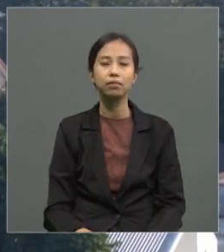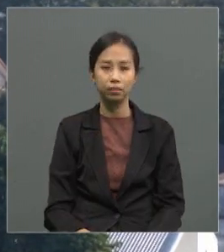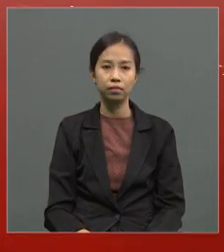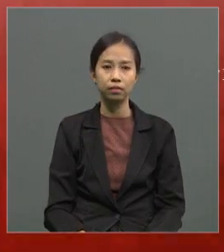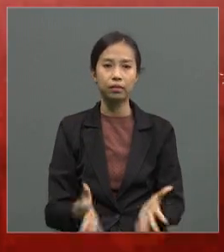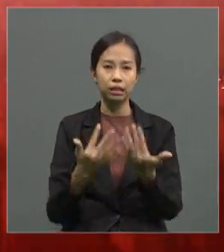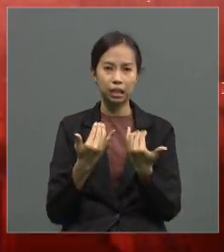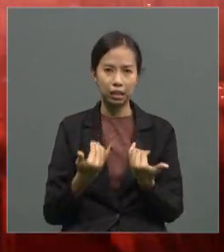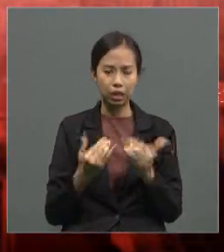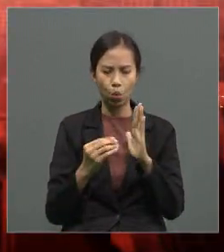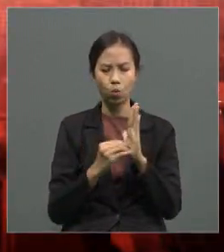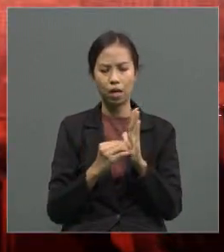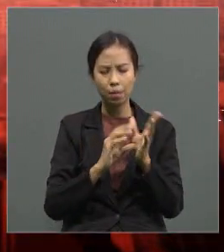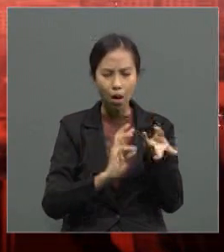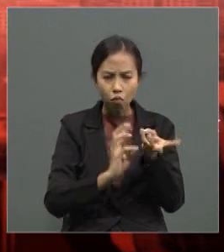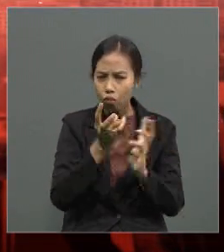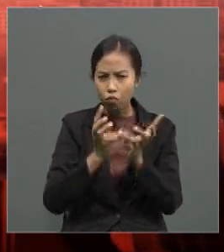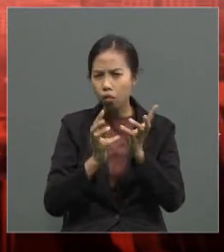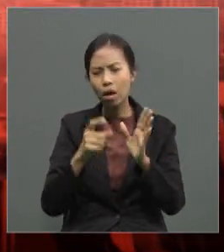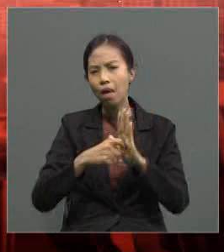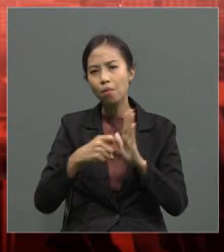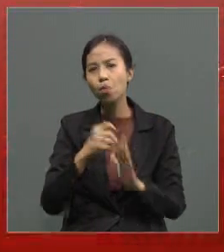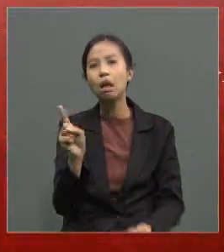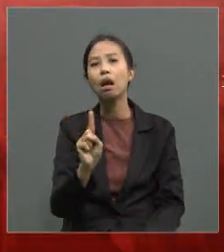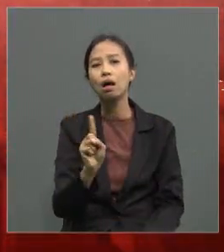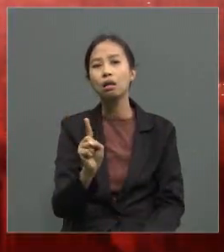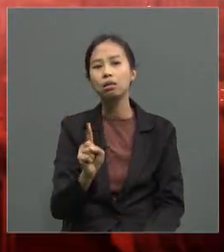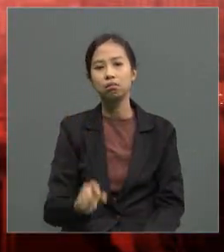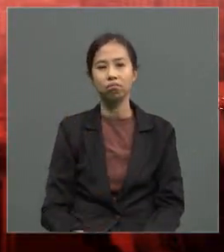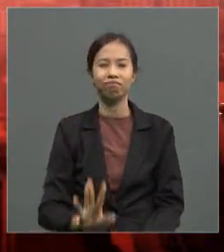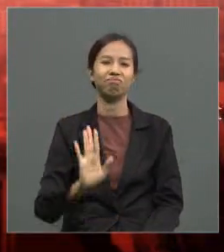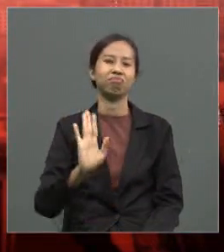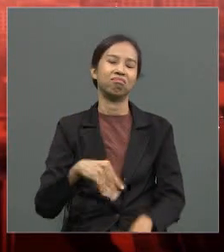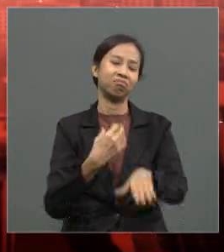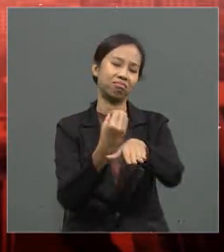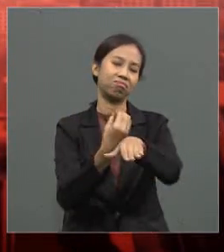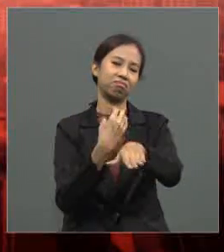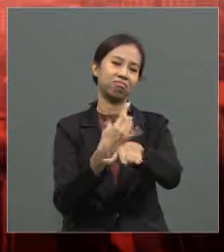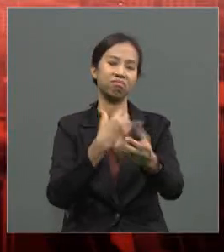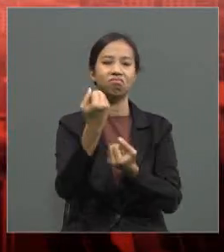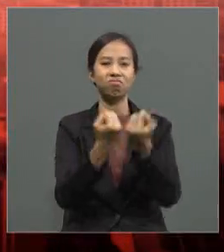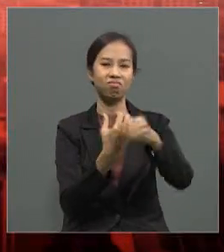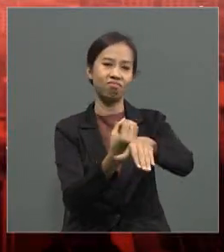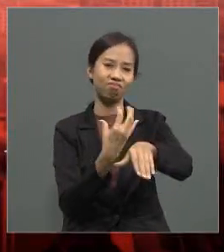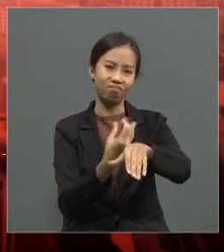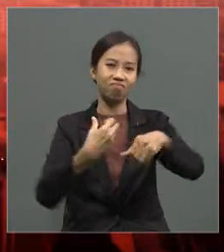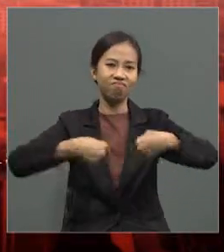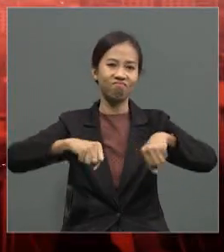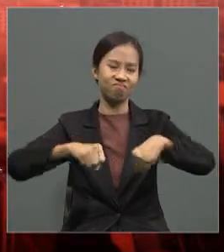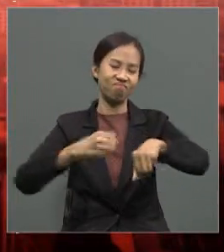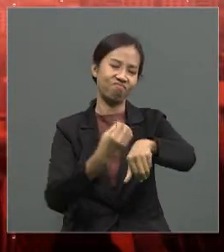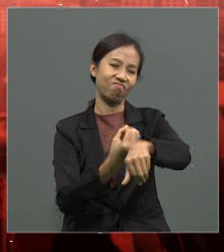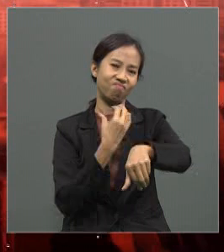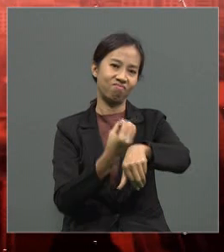ฝุ่นในกทมเองปัจจัยหลักๆยังคงเหมือนเดิมนะจากเรื่องของควันจากรถอเพราะว่ารถอะไรรถบางคัน